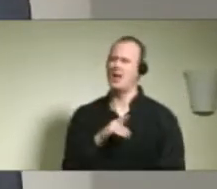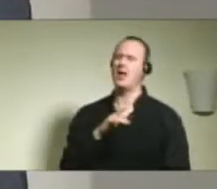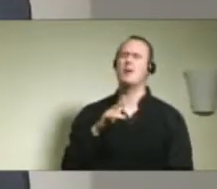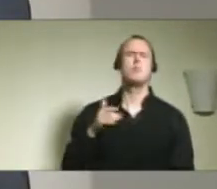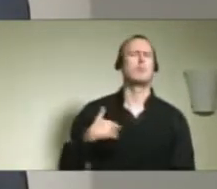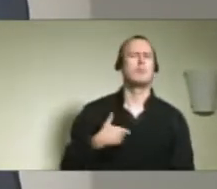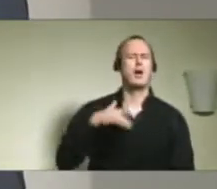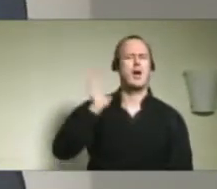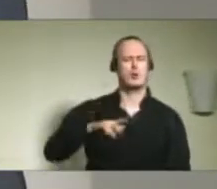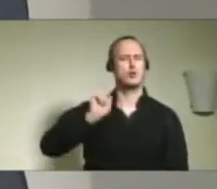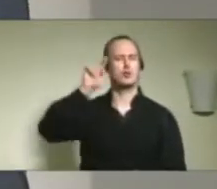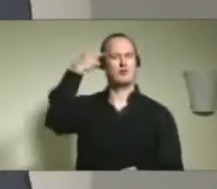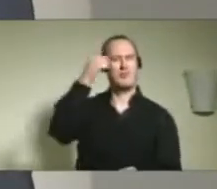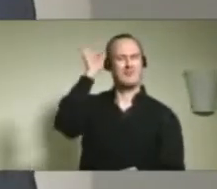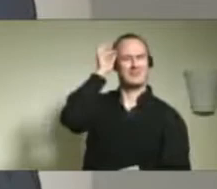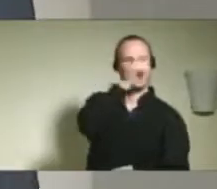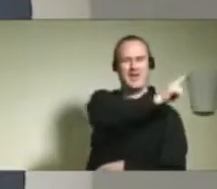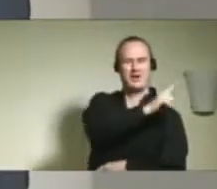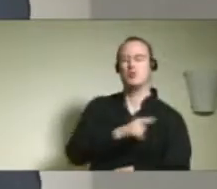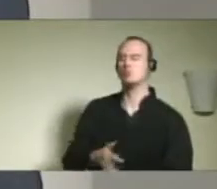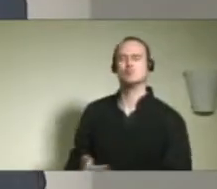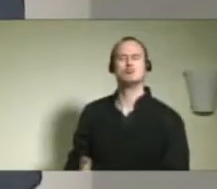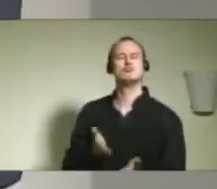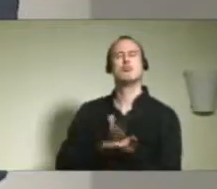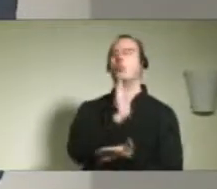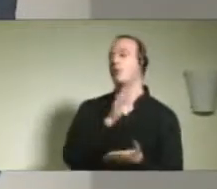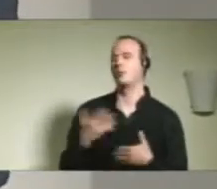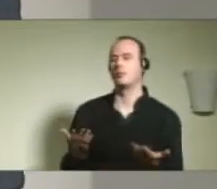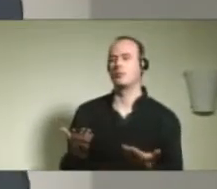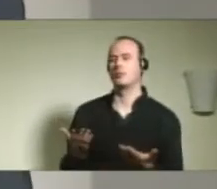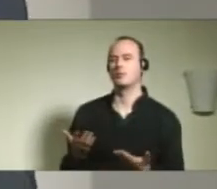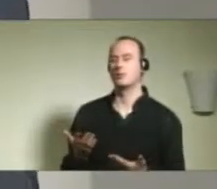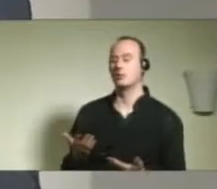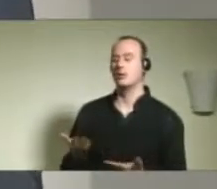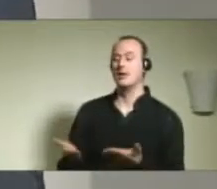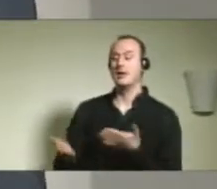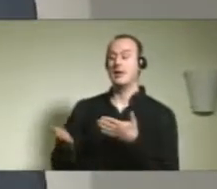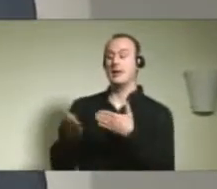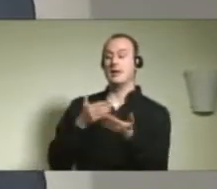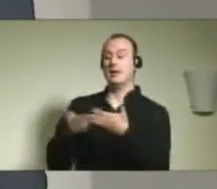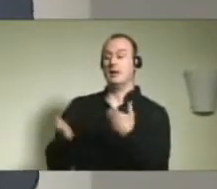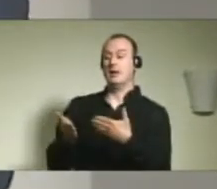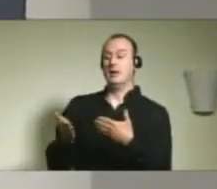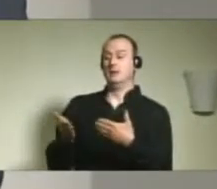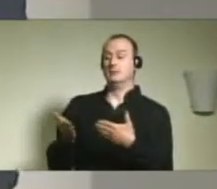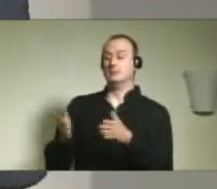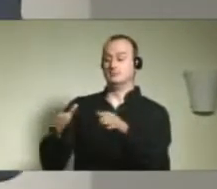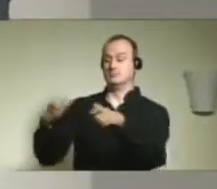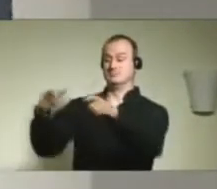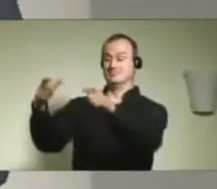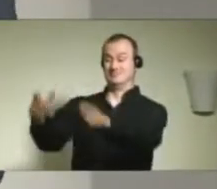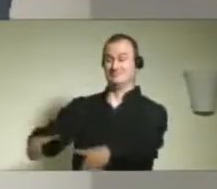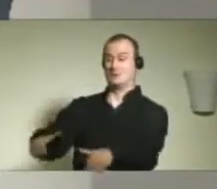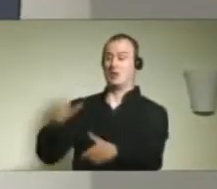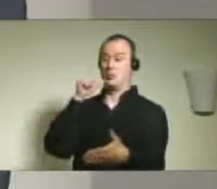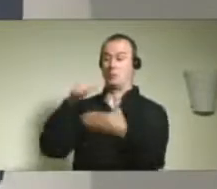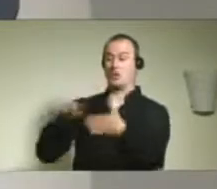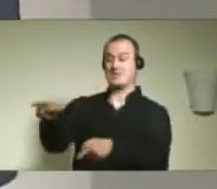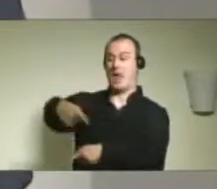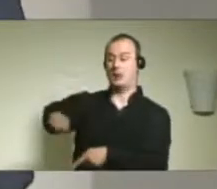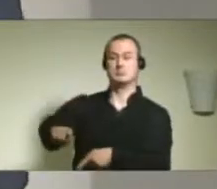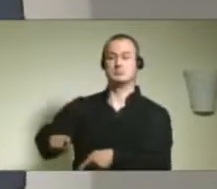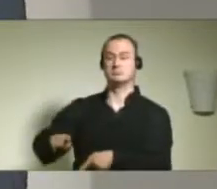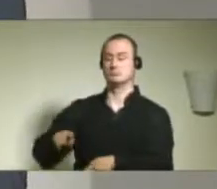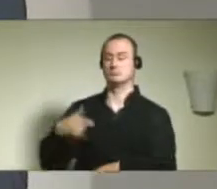droit d'exproprier au niveau, par exemple, des emplacements pour mettre ces boîtes. On le conteste, mais c'est une